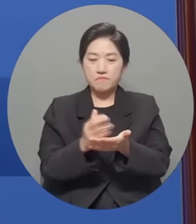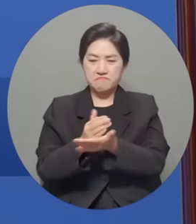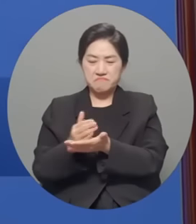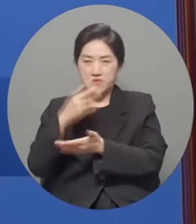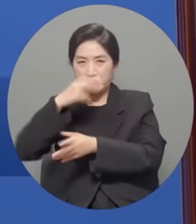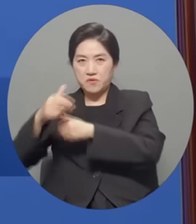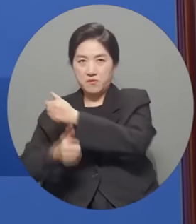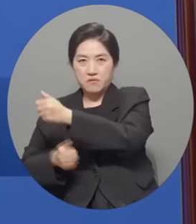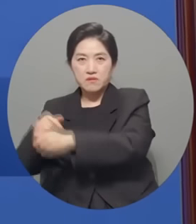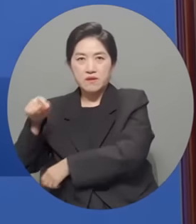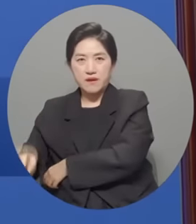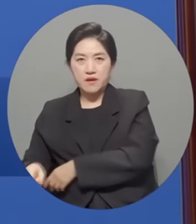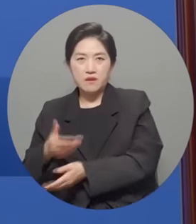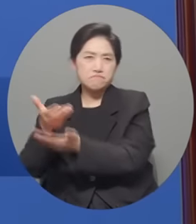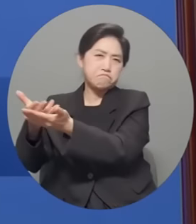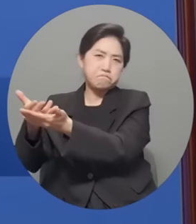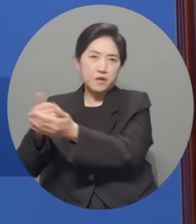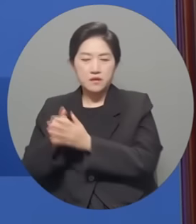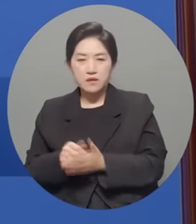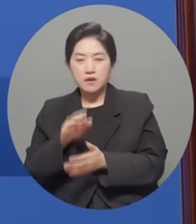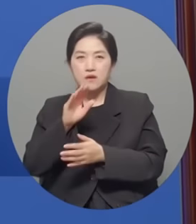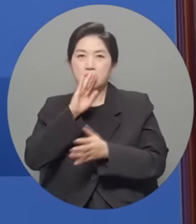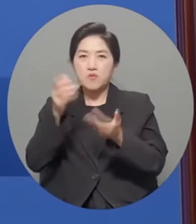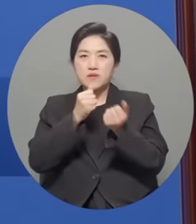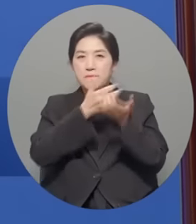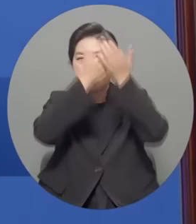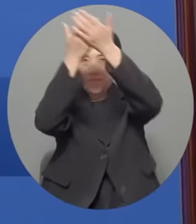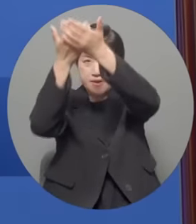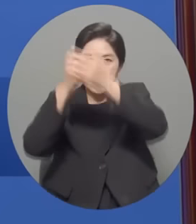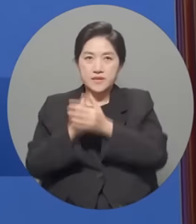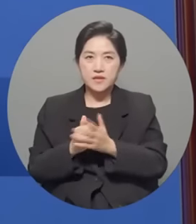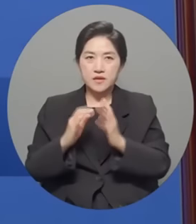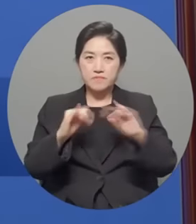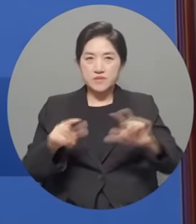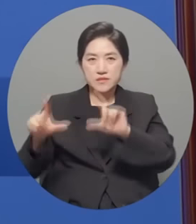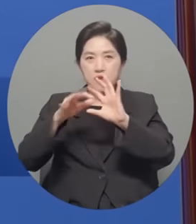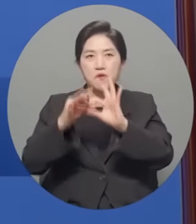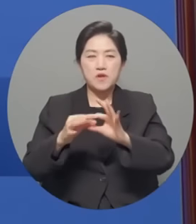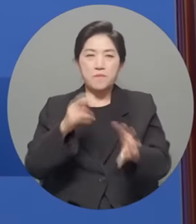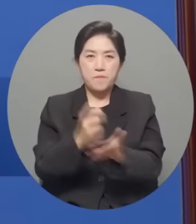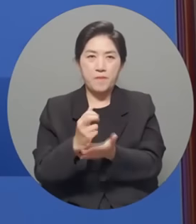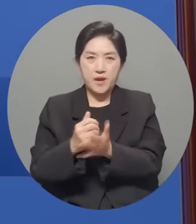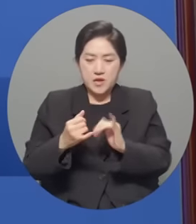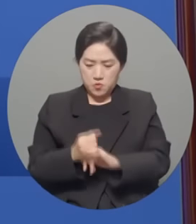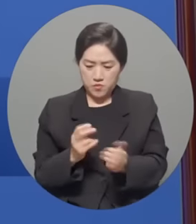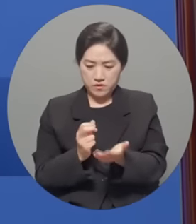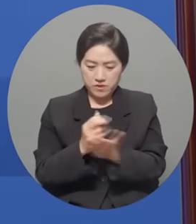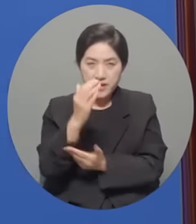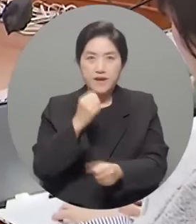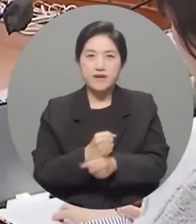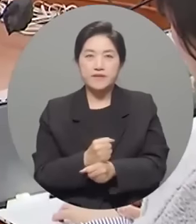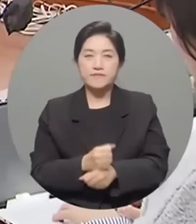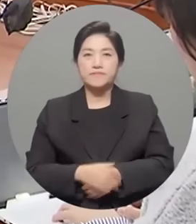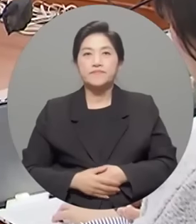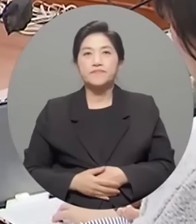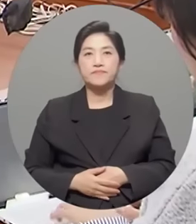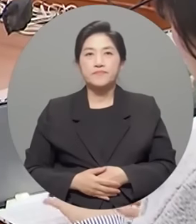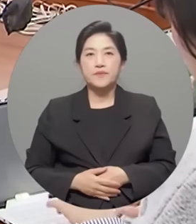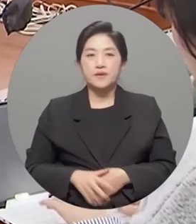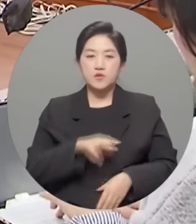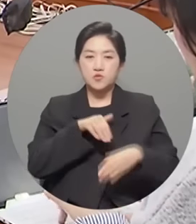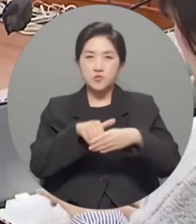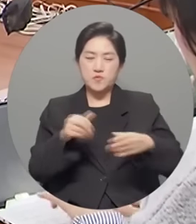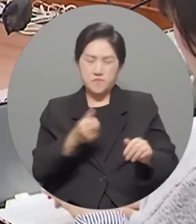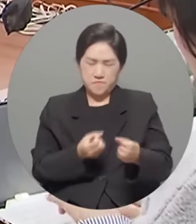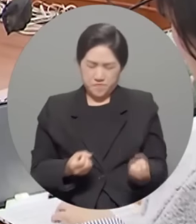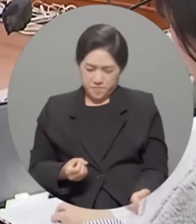계류 중이거나 본회의에 직회부된 주요 민생 법안을 반드시 처리하겠습니다. 총선 압승